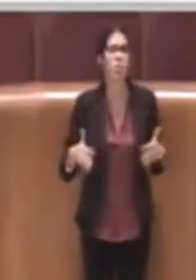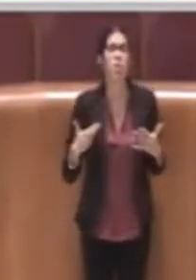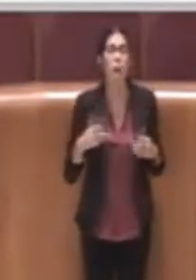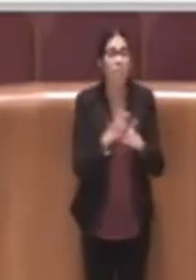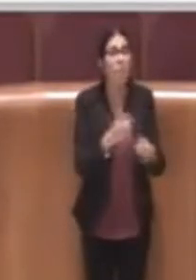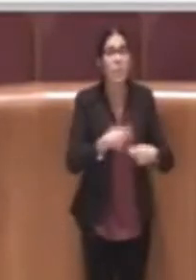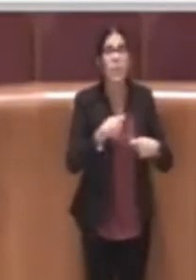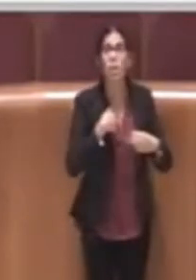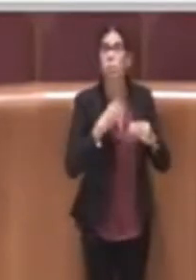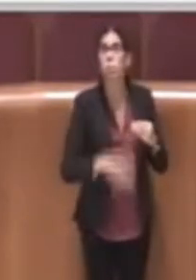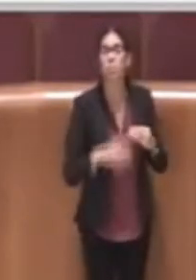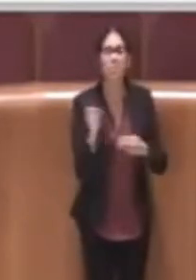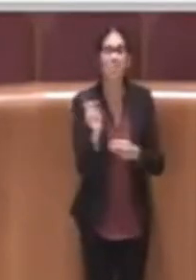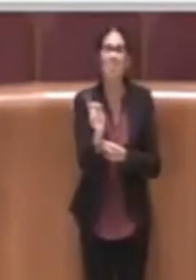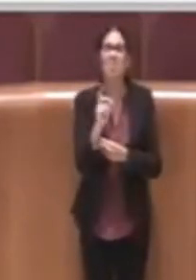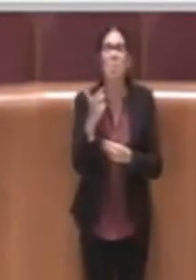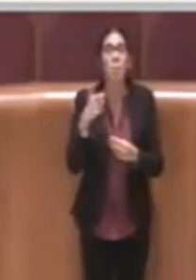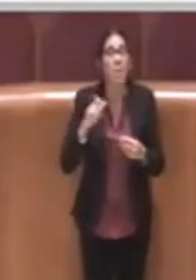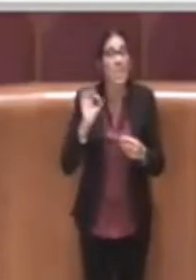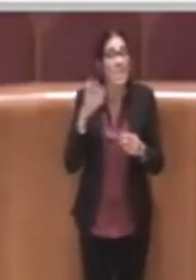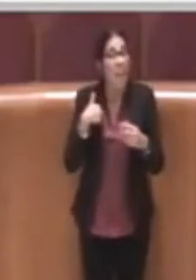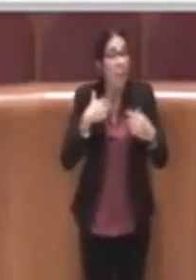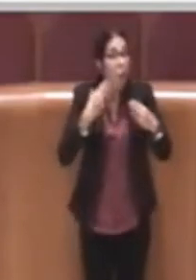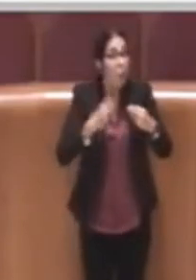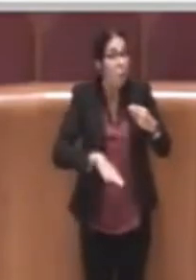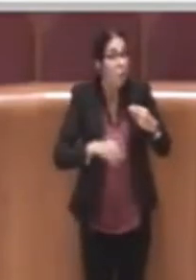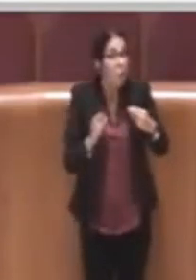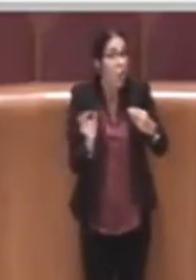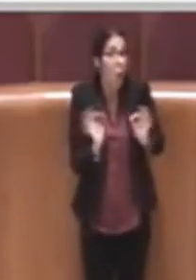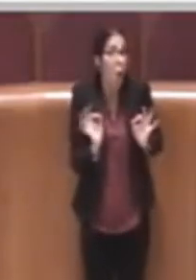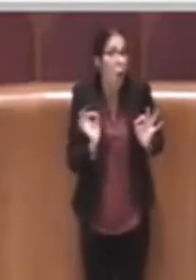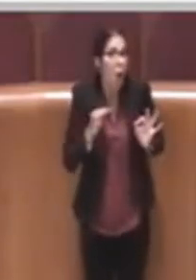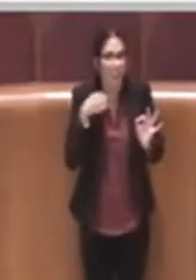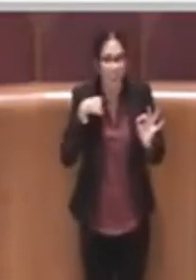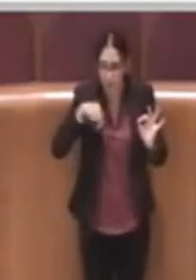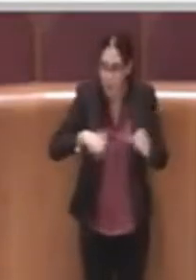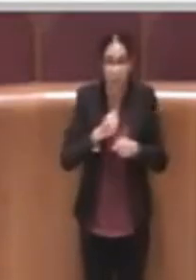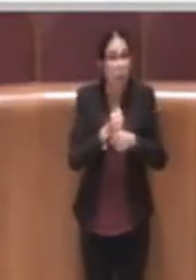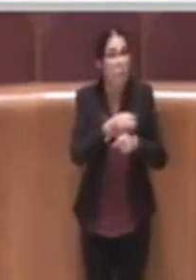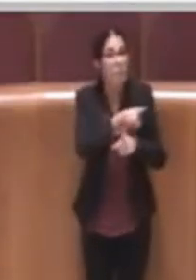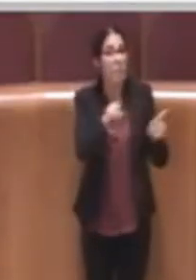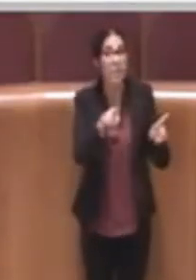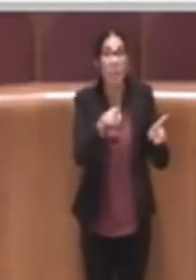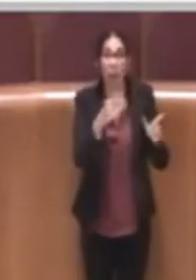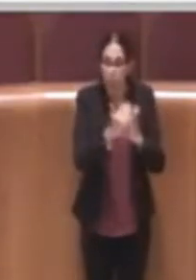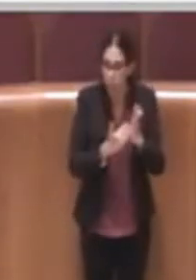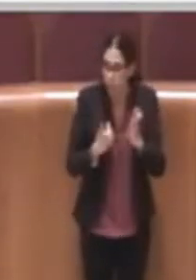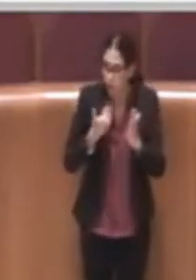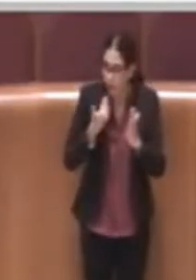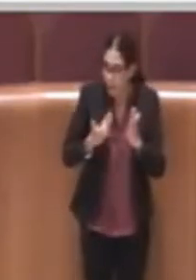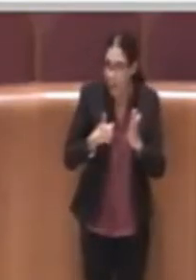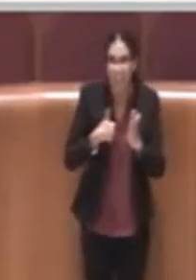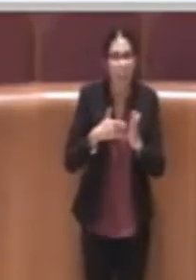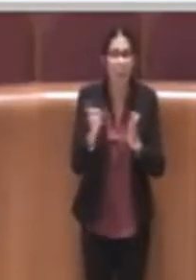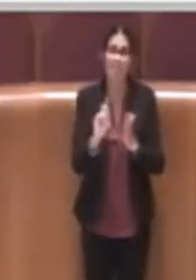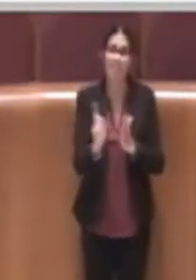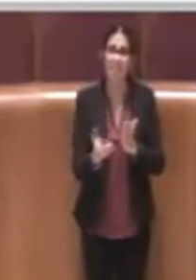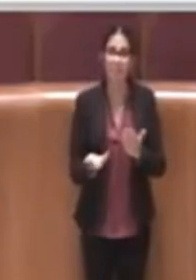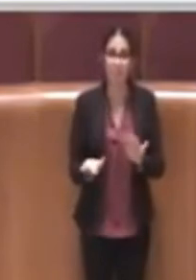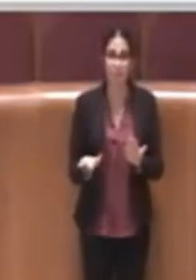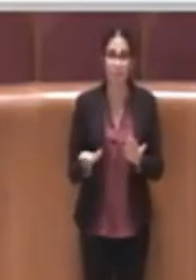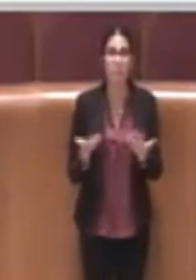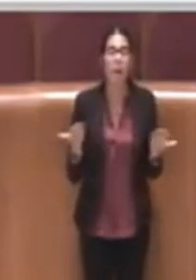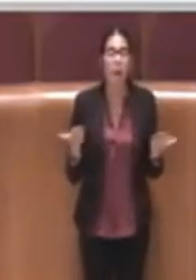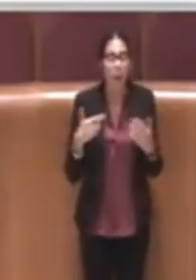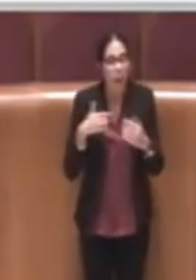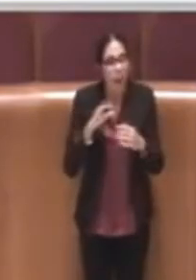convincere, altrimenti io non sarei qui a rappresentarli con il programma che abbiamo portato avanti. Allora si fa riferimento